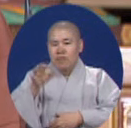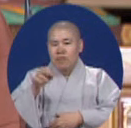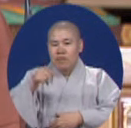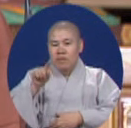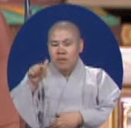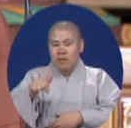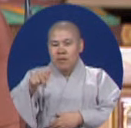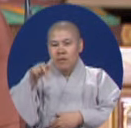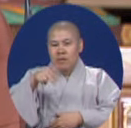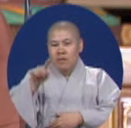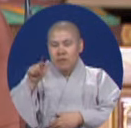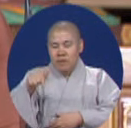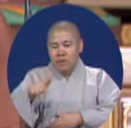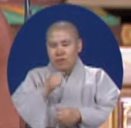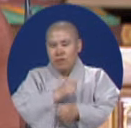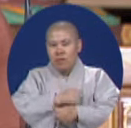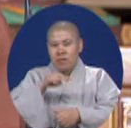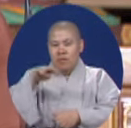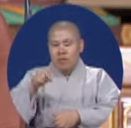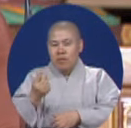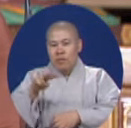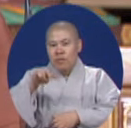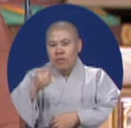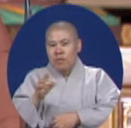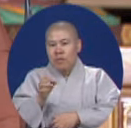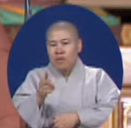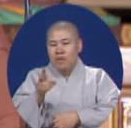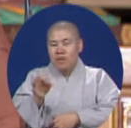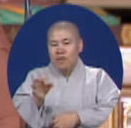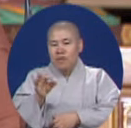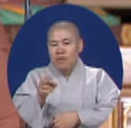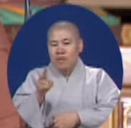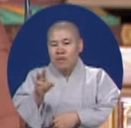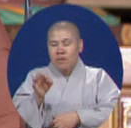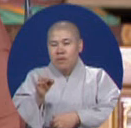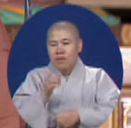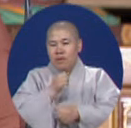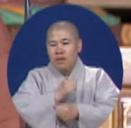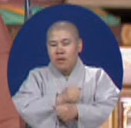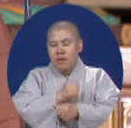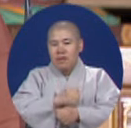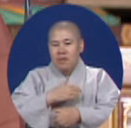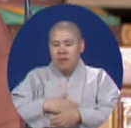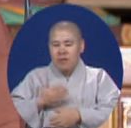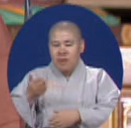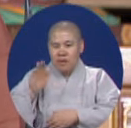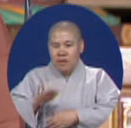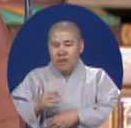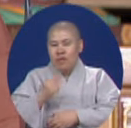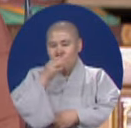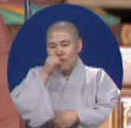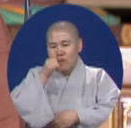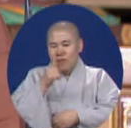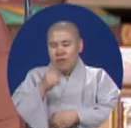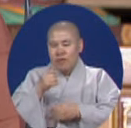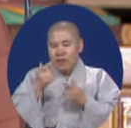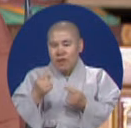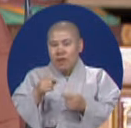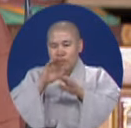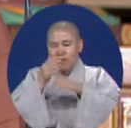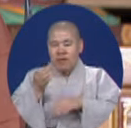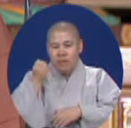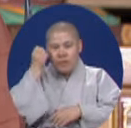공공적적하면서 소소영령한 것이 난데 중생은 그걸 잃어버리고